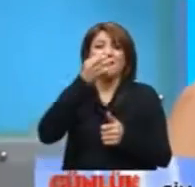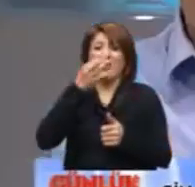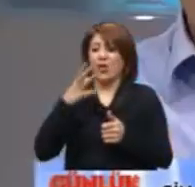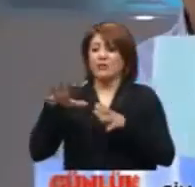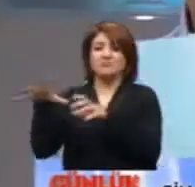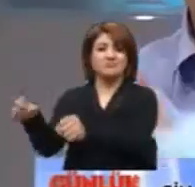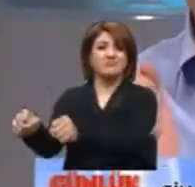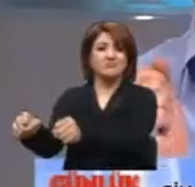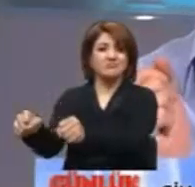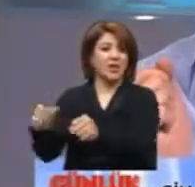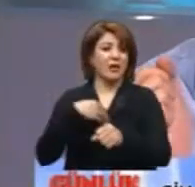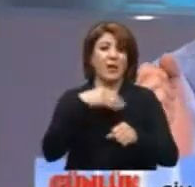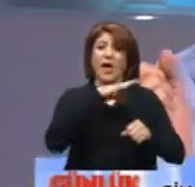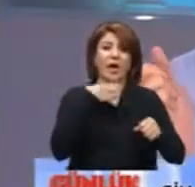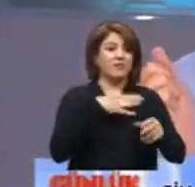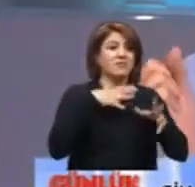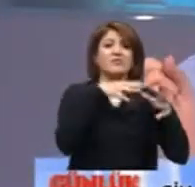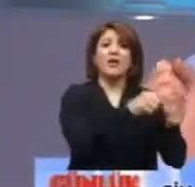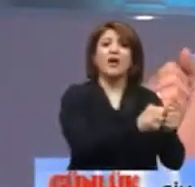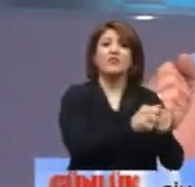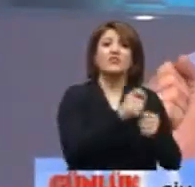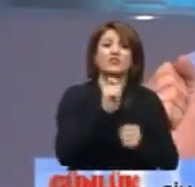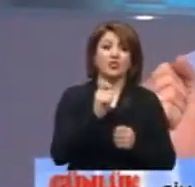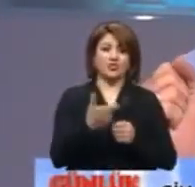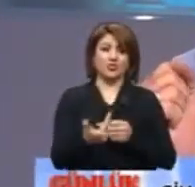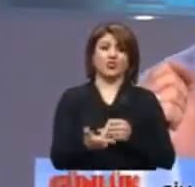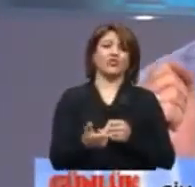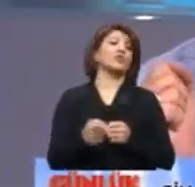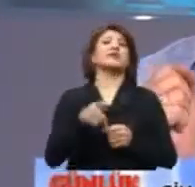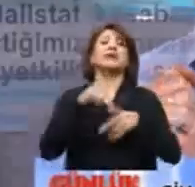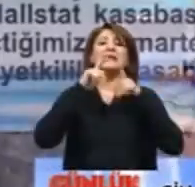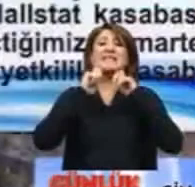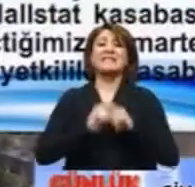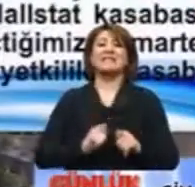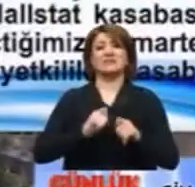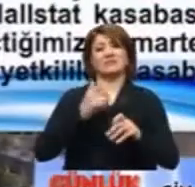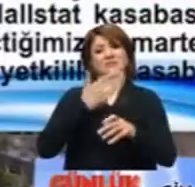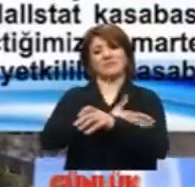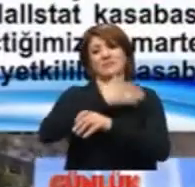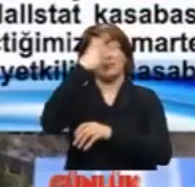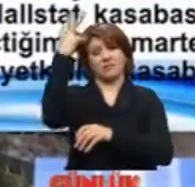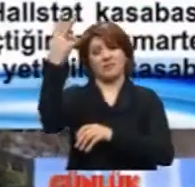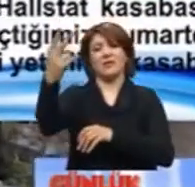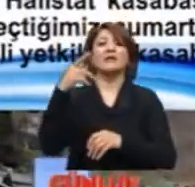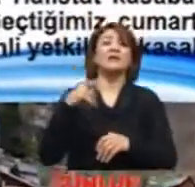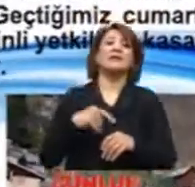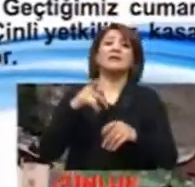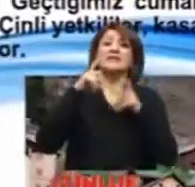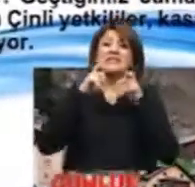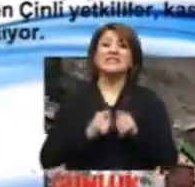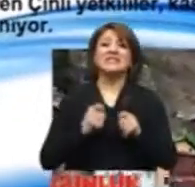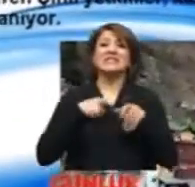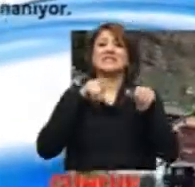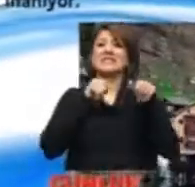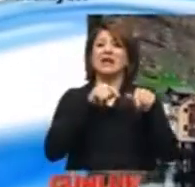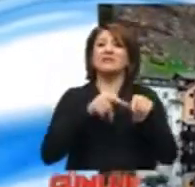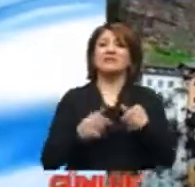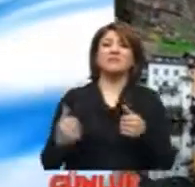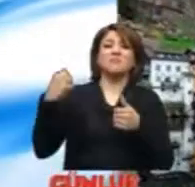etten çok zor. Bir tane daha var sahtesi. Bir tane daha var. Yine onu Çin da alalım malı. Efendim. Yine Çin malı. Sahte et Çin kadar. Taklitte sınır